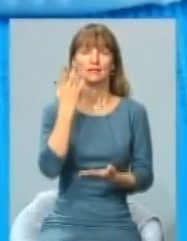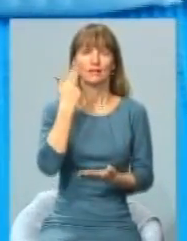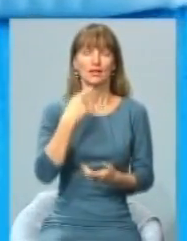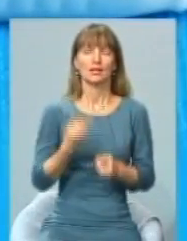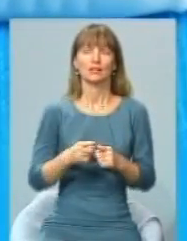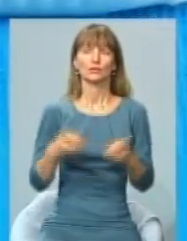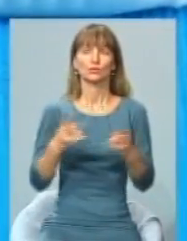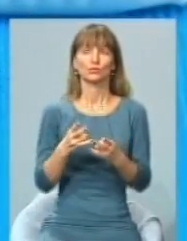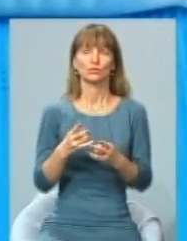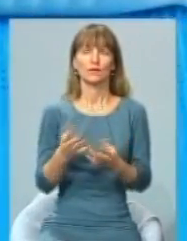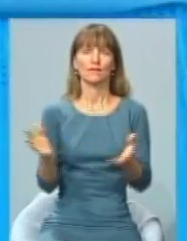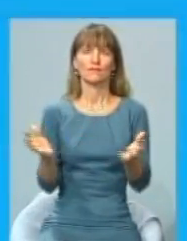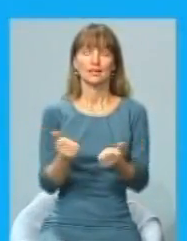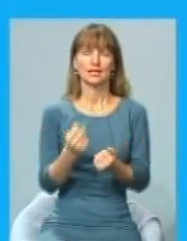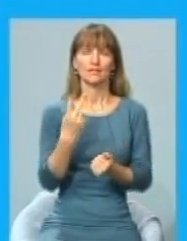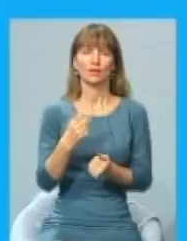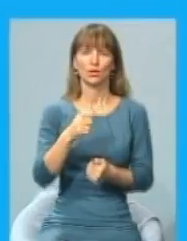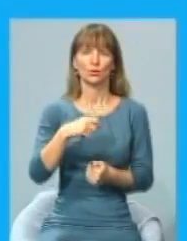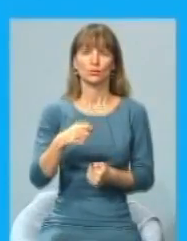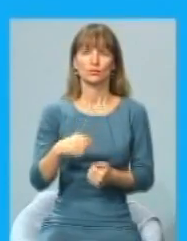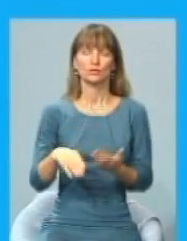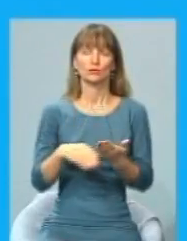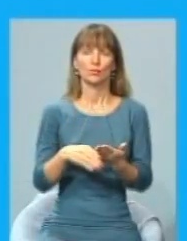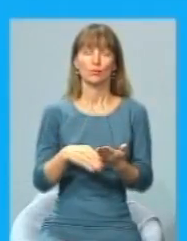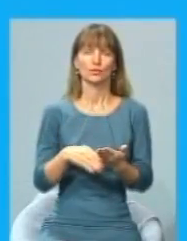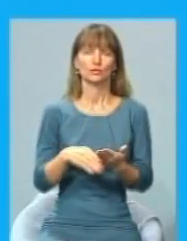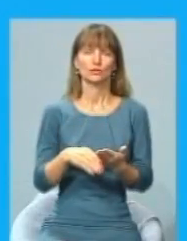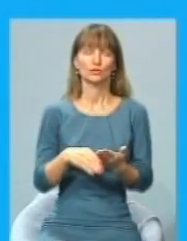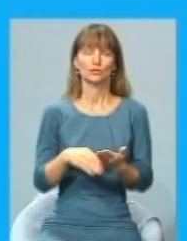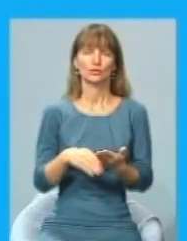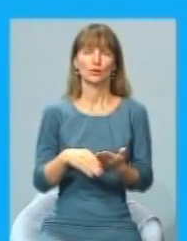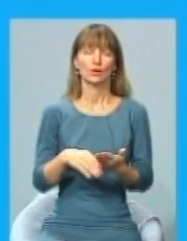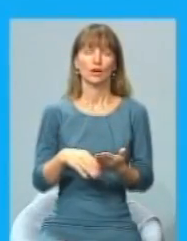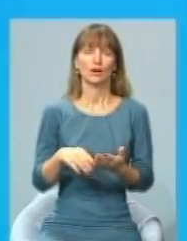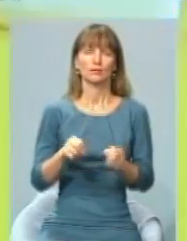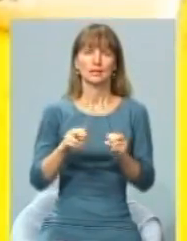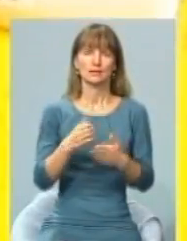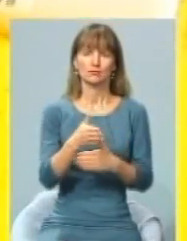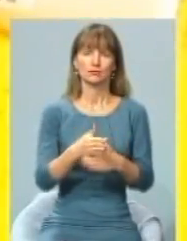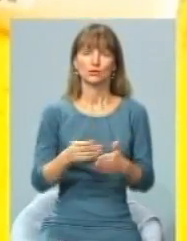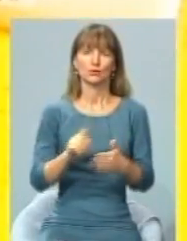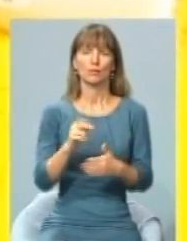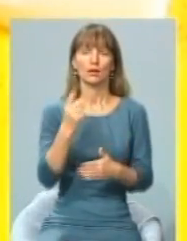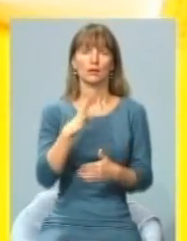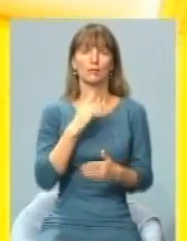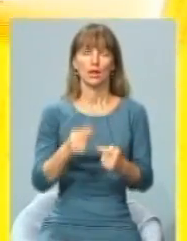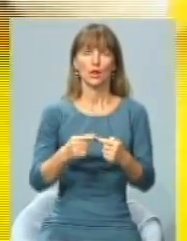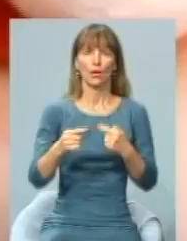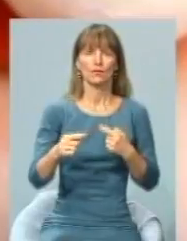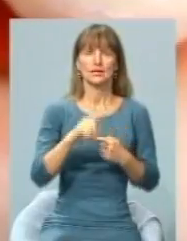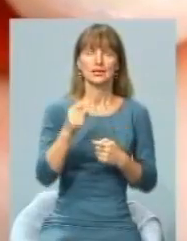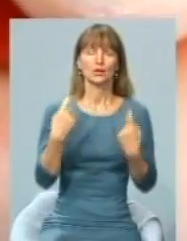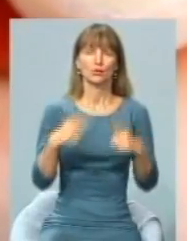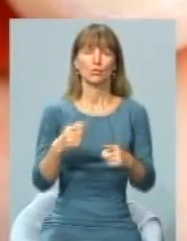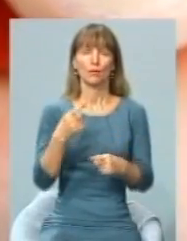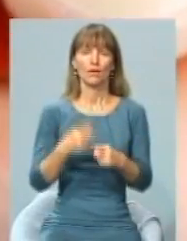треба розібрати дві ручки. За допомогою пилочки відпиляти передні частини обох ручок так, щоб одна була довша за іншу половину.